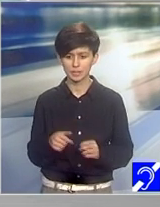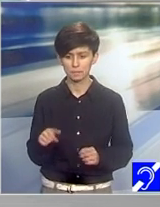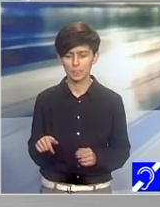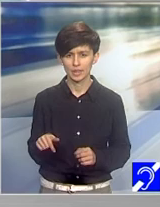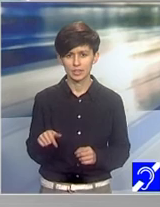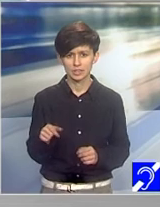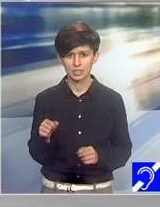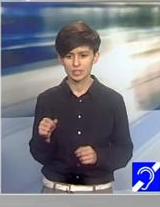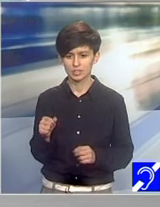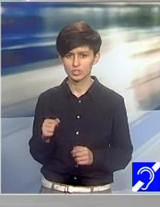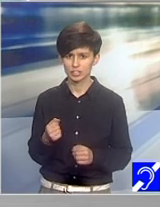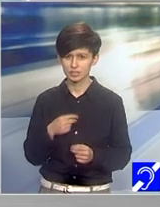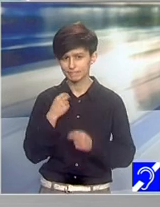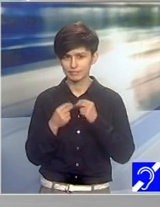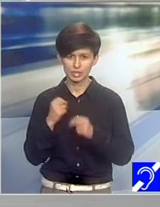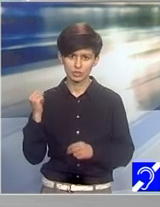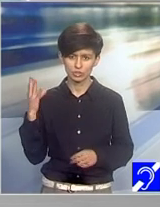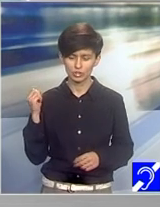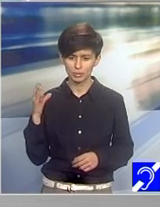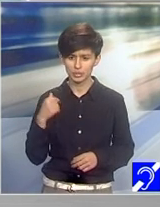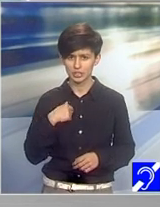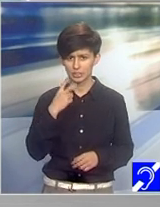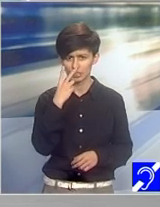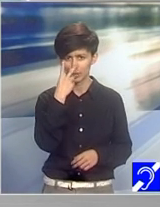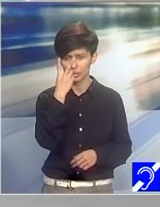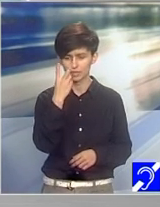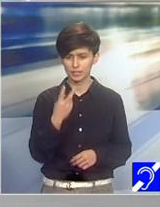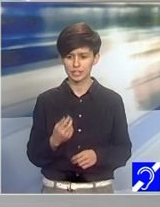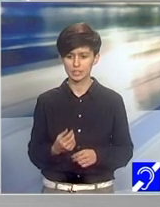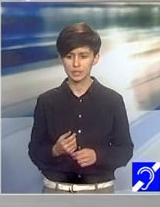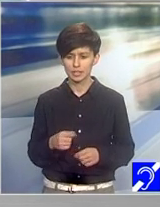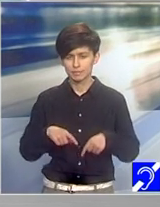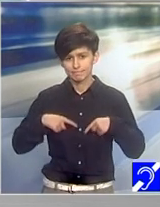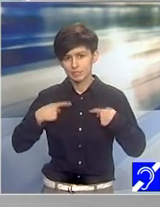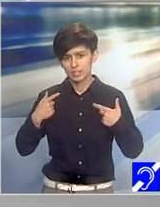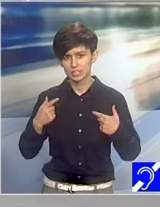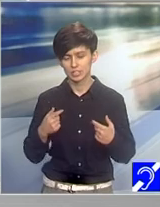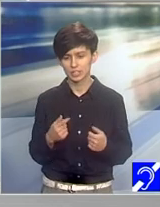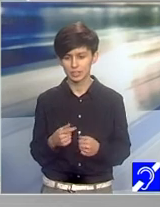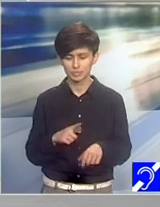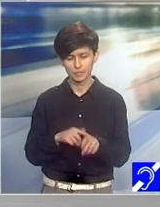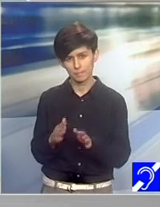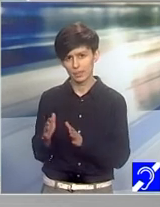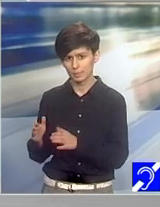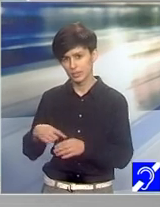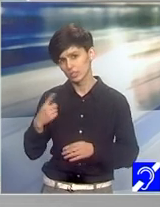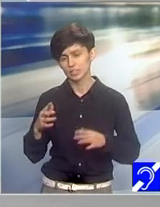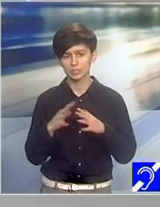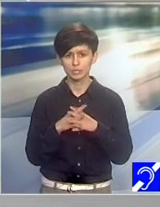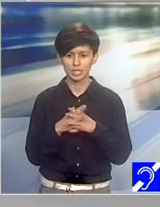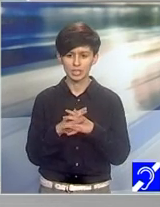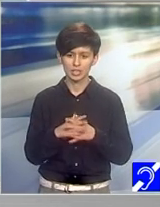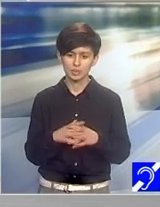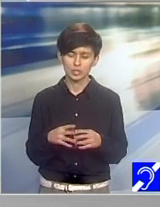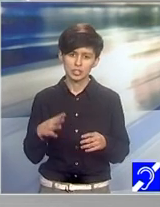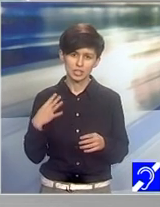acest joc politic, văd că trăim oarecum perioada de după Revoluția de la